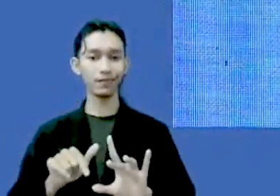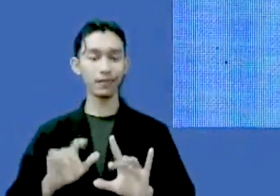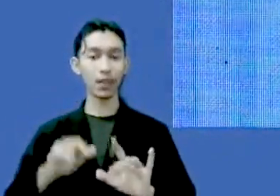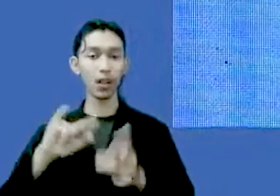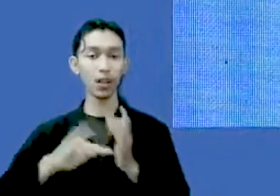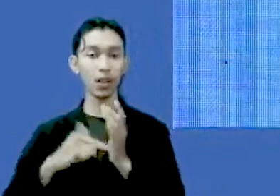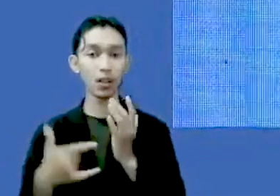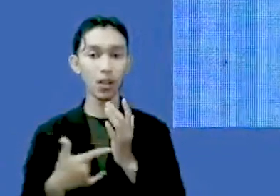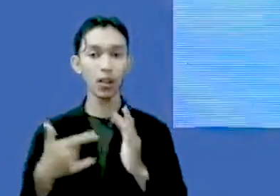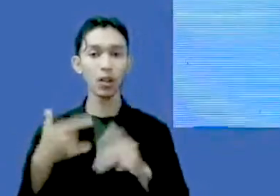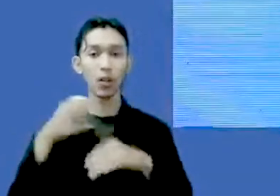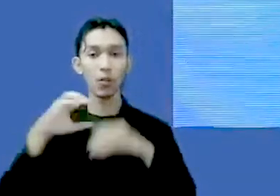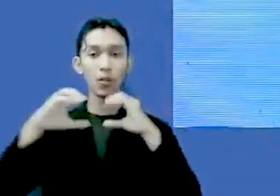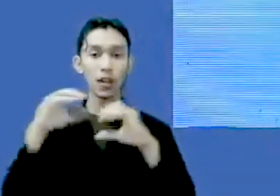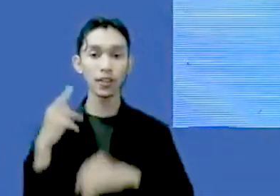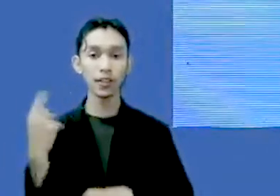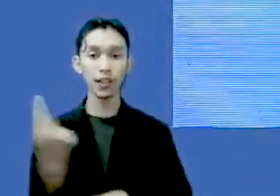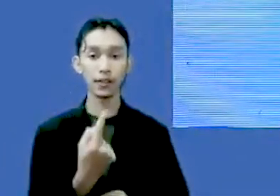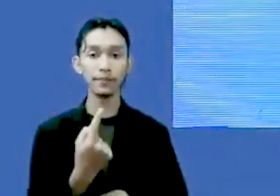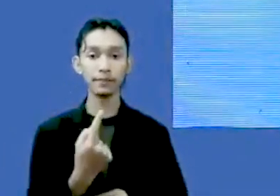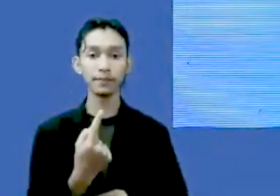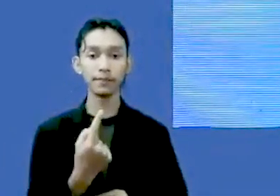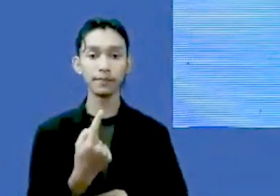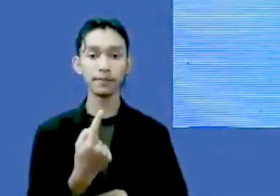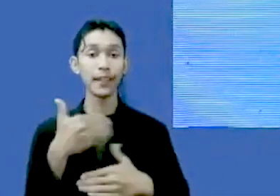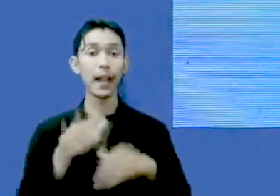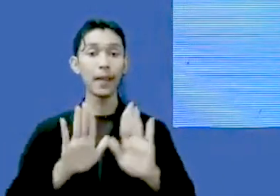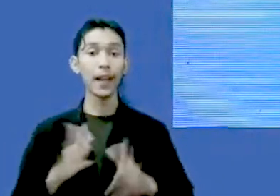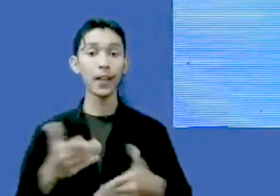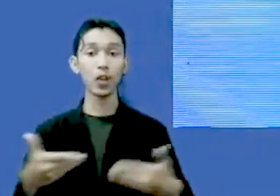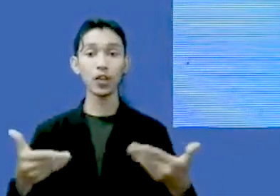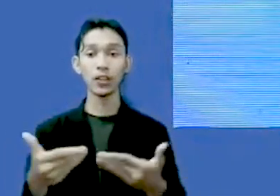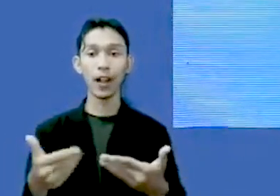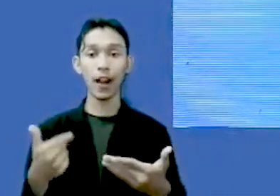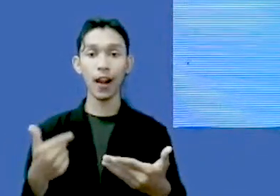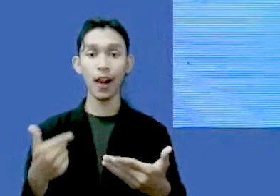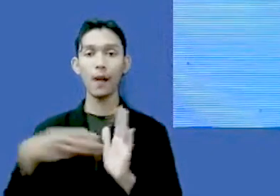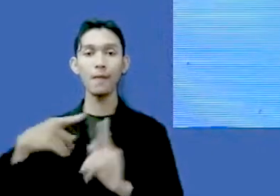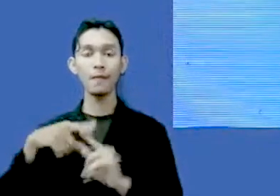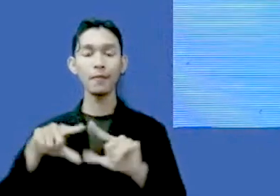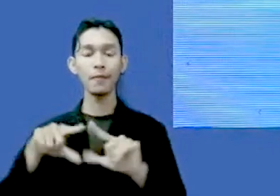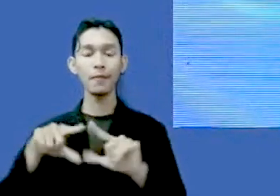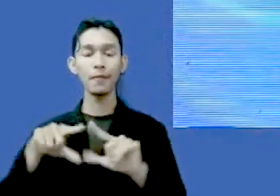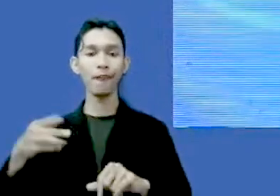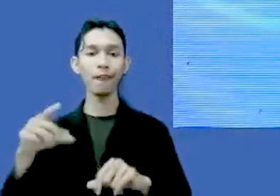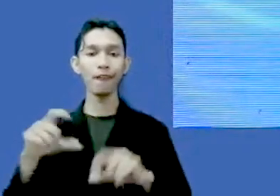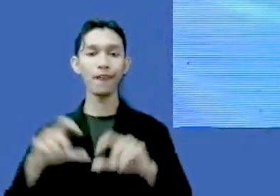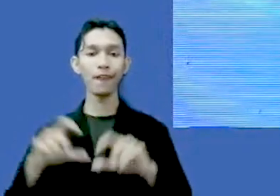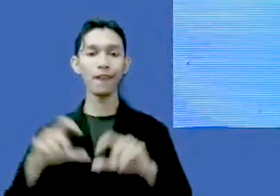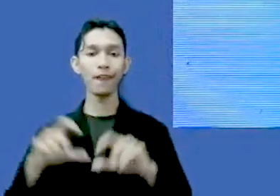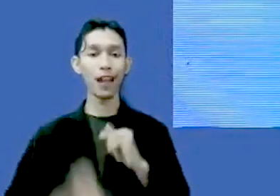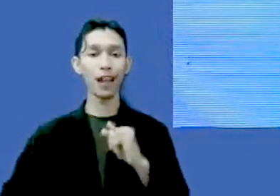komunikasi kita setelah media sosial ada metaverse yang terakhir ingin saya sampaikan